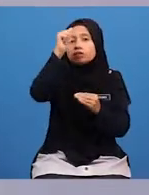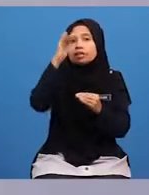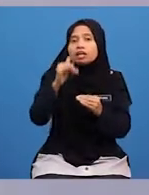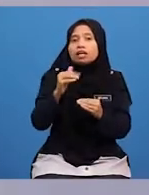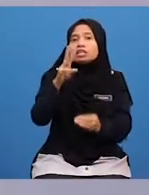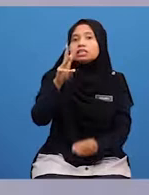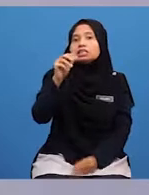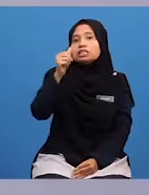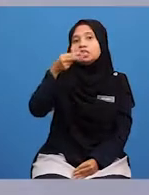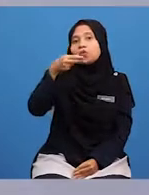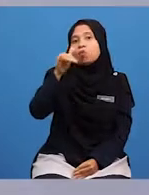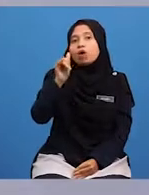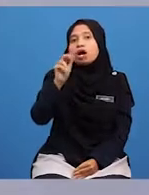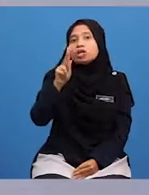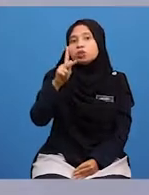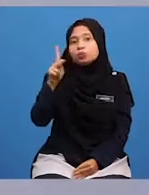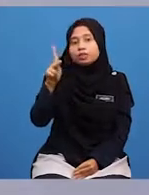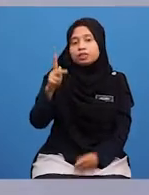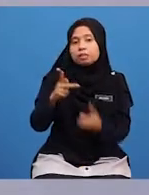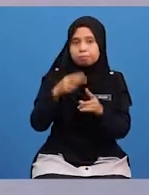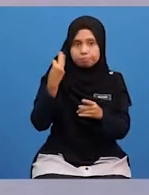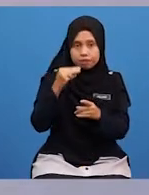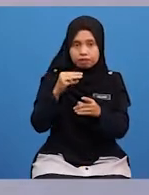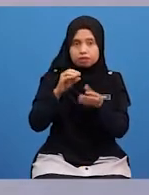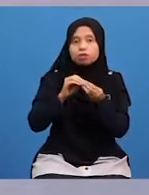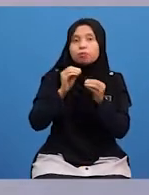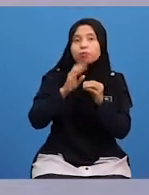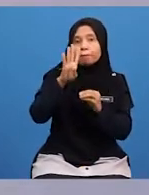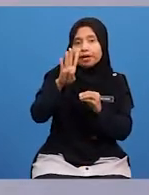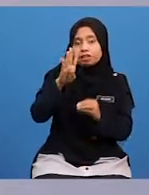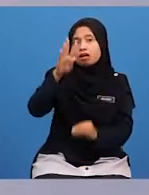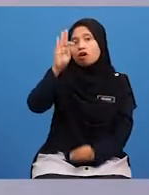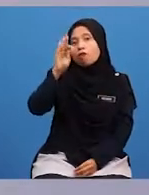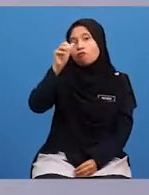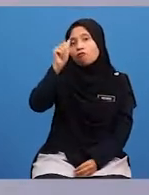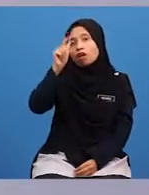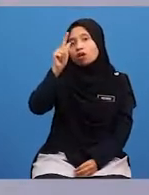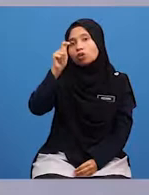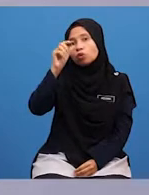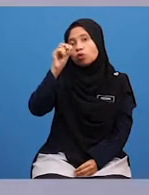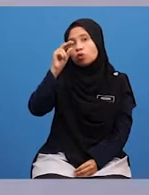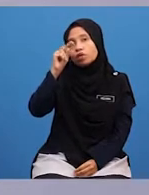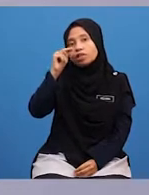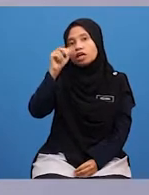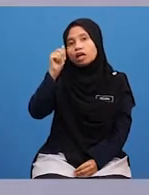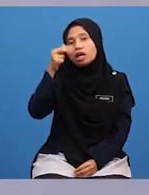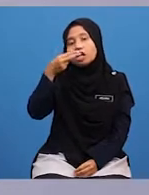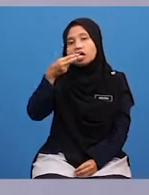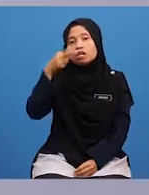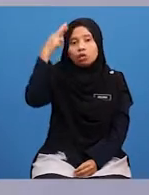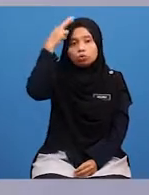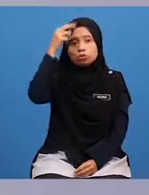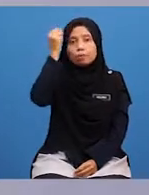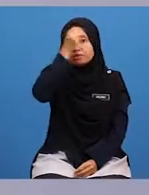yang diwahyukan kepada mereka. Keempat, fatonatun, iaitu Rasul